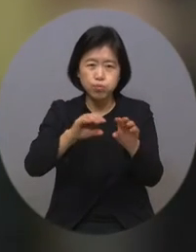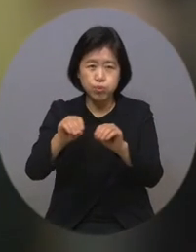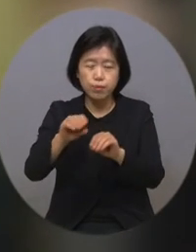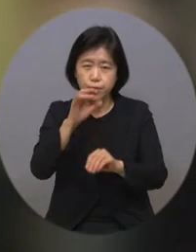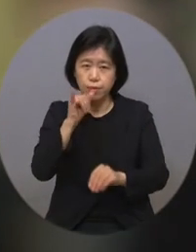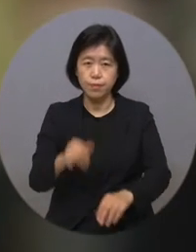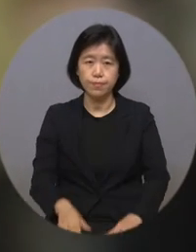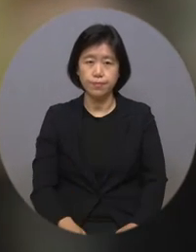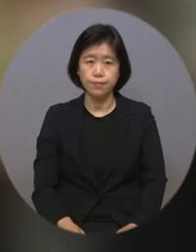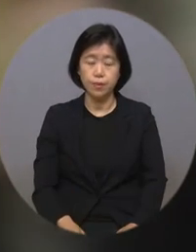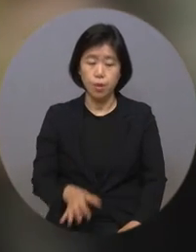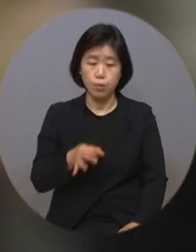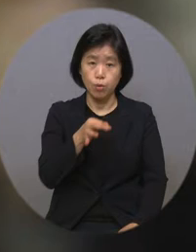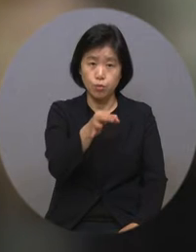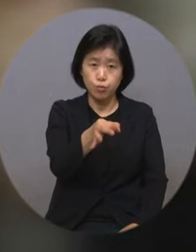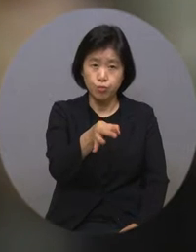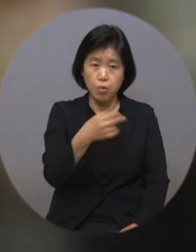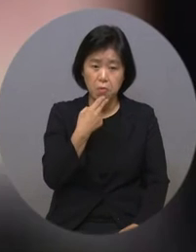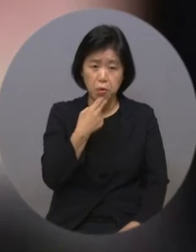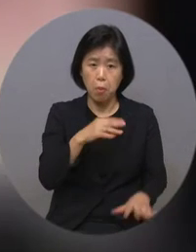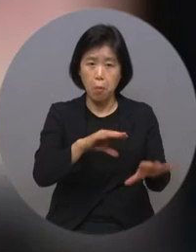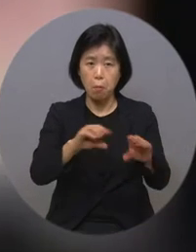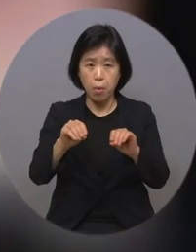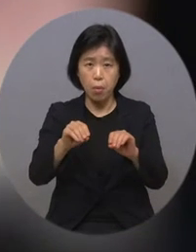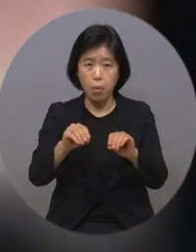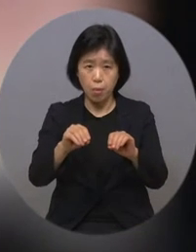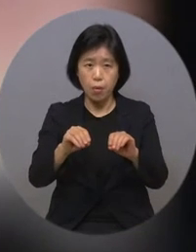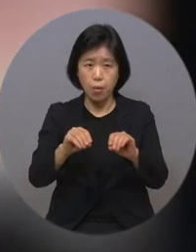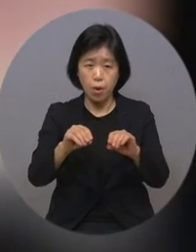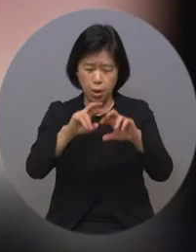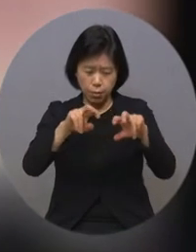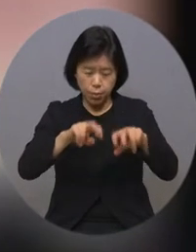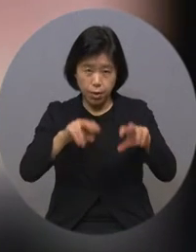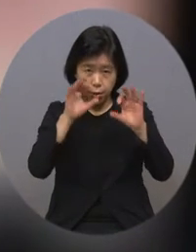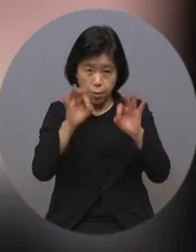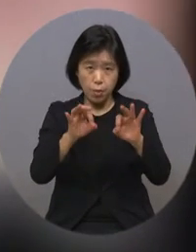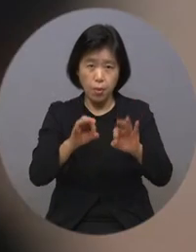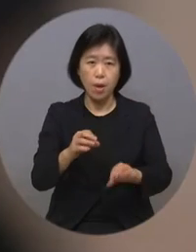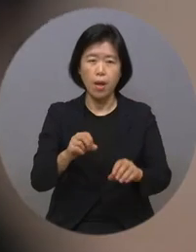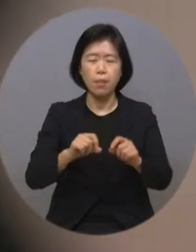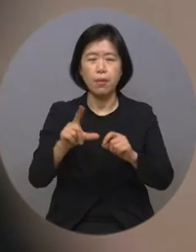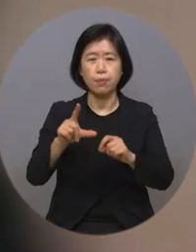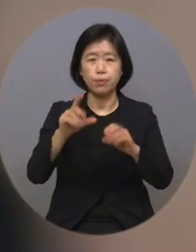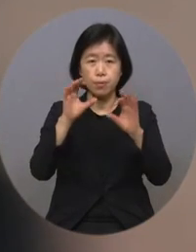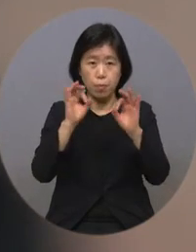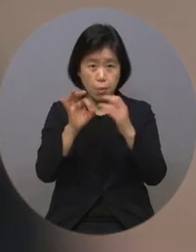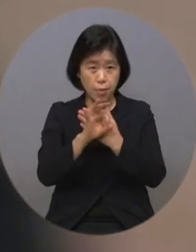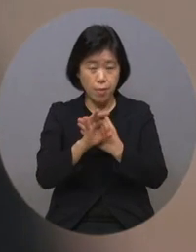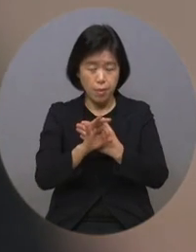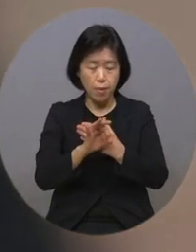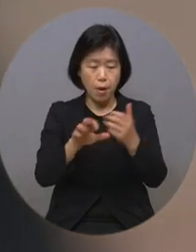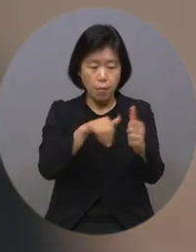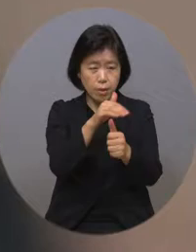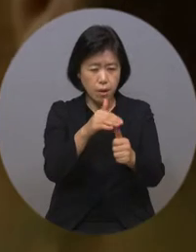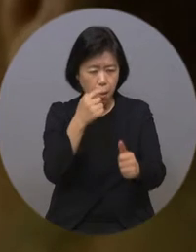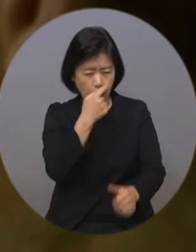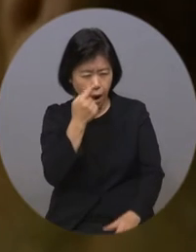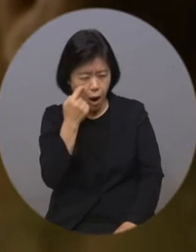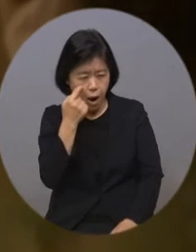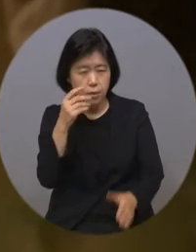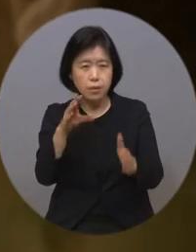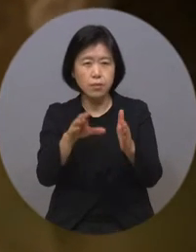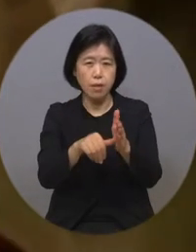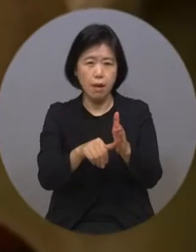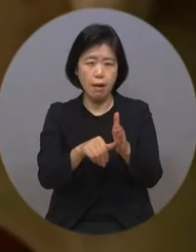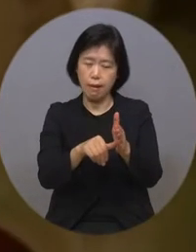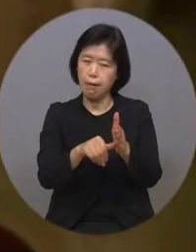5년간 지원 중단 건수 총 4,739건 중 87.2%가 현장 확인 과정에서 적정하지 않게